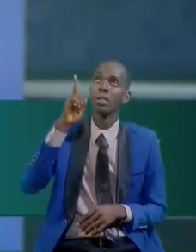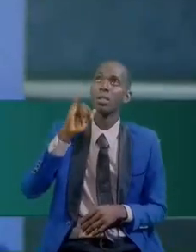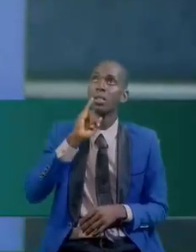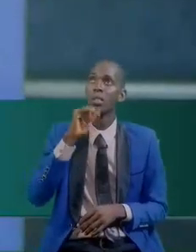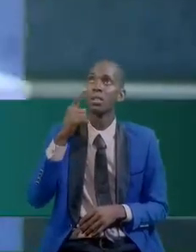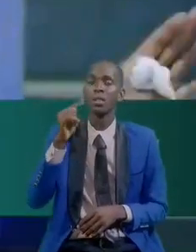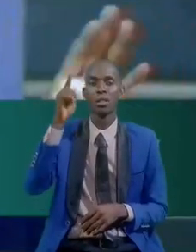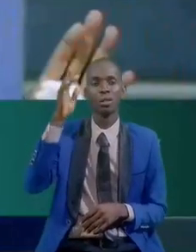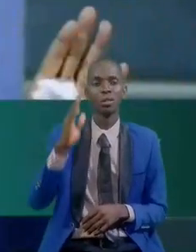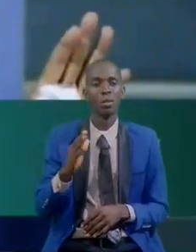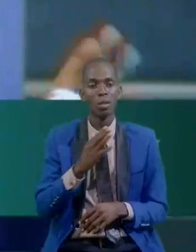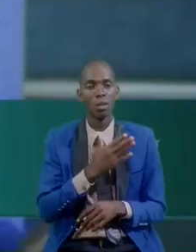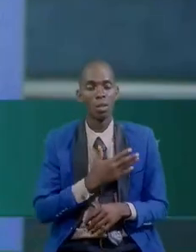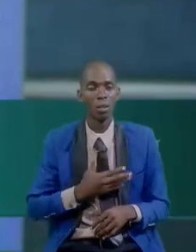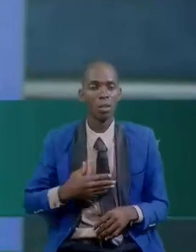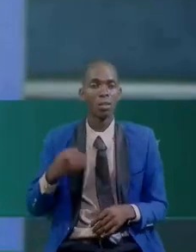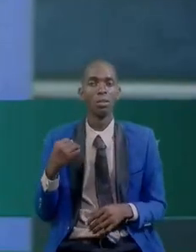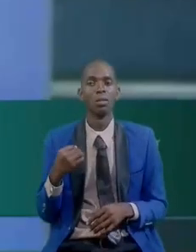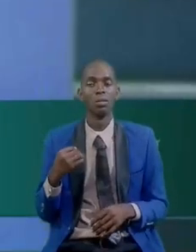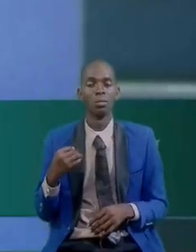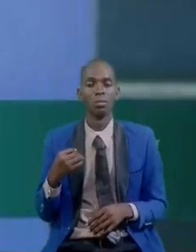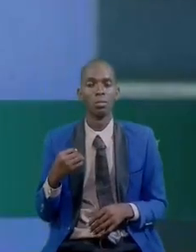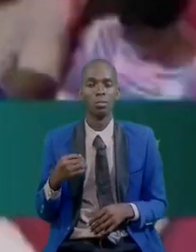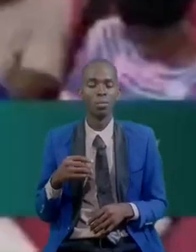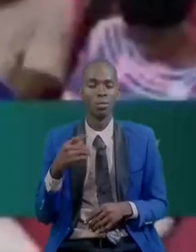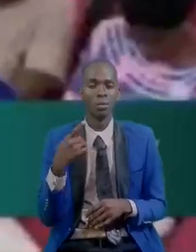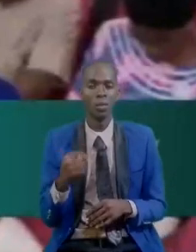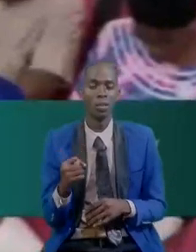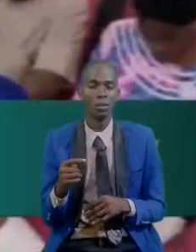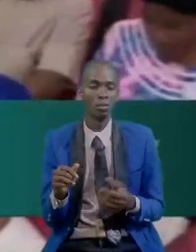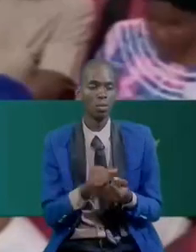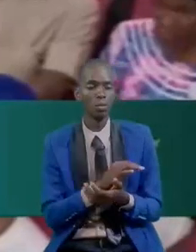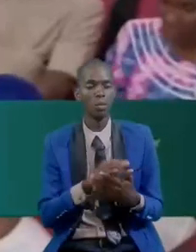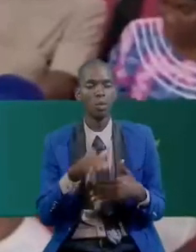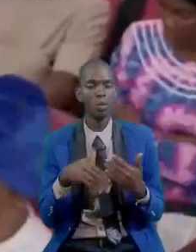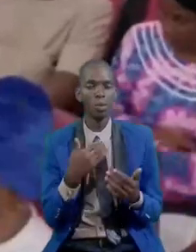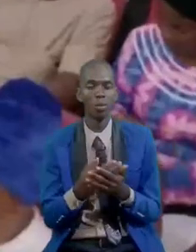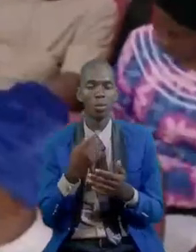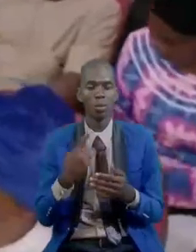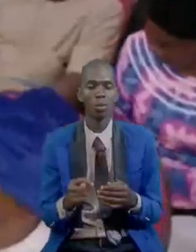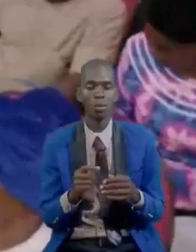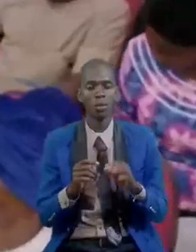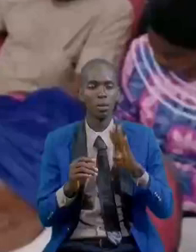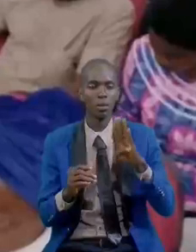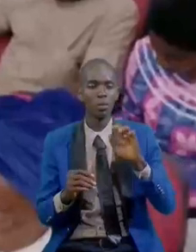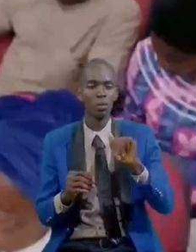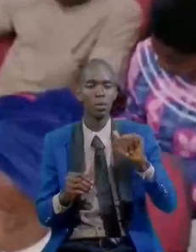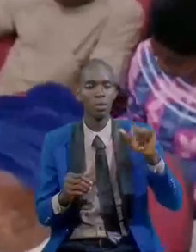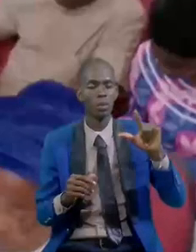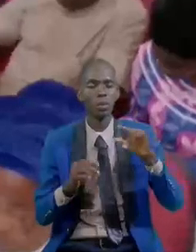Dieu. Et ils se sont débarrassés des prophètes de Baal. Deuxième élément,